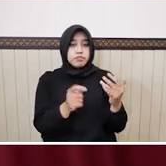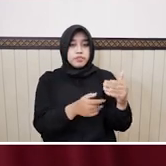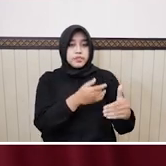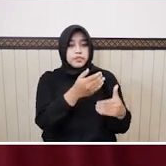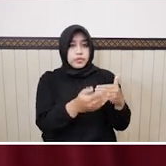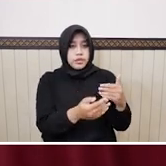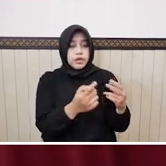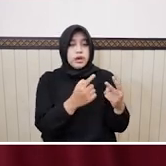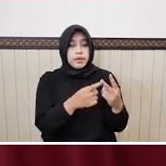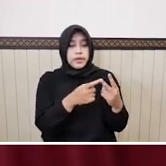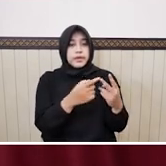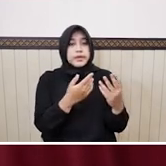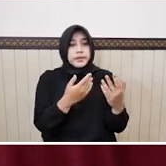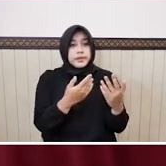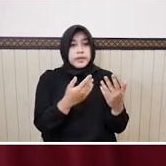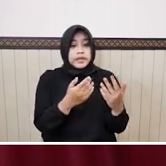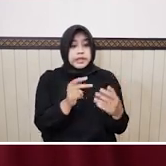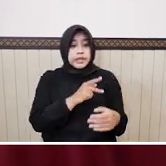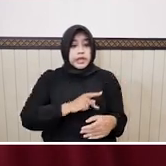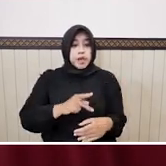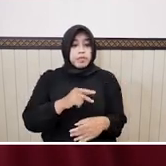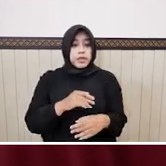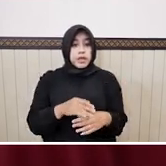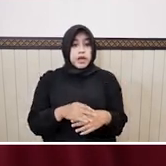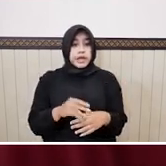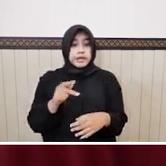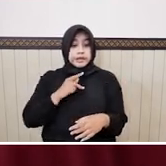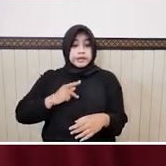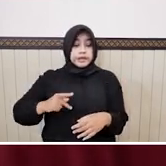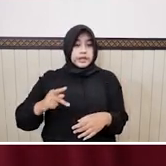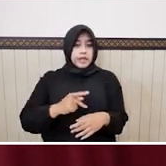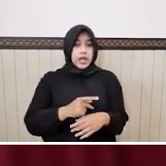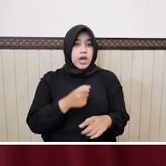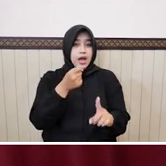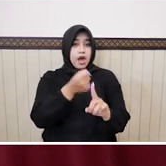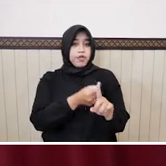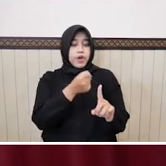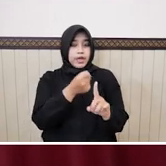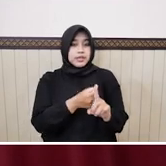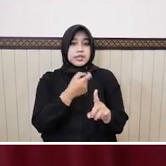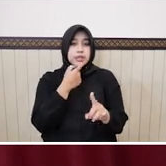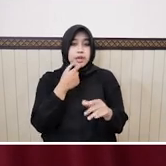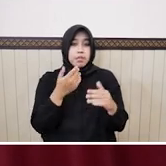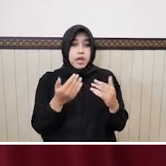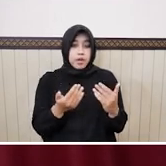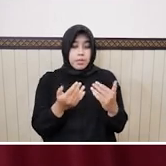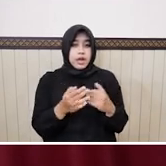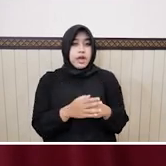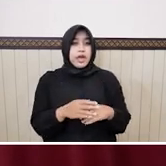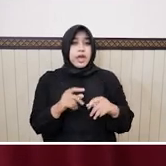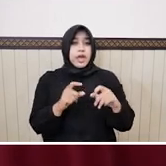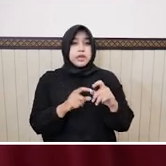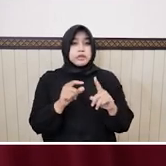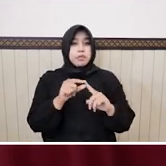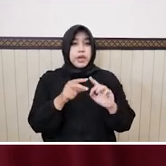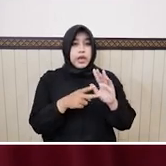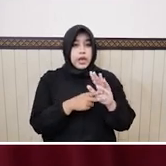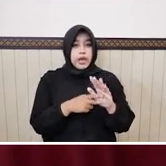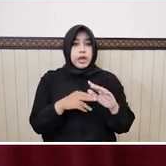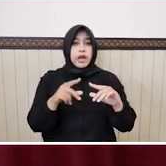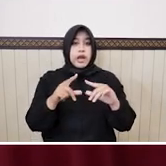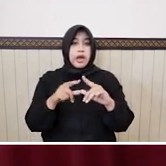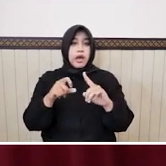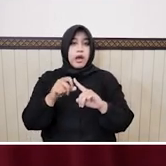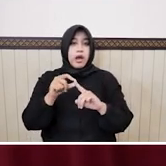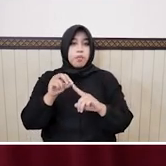tidak kalah pentingnya juga kami atau kita sedang mengadvokasi bagaimana agar di SPN di Akpol